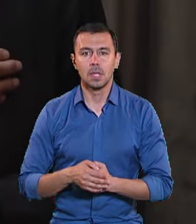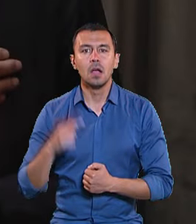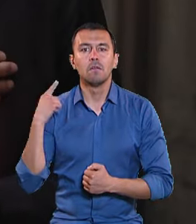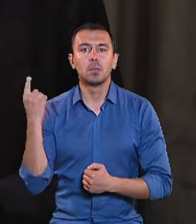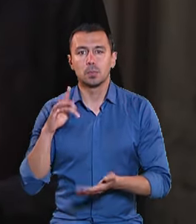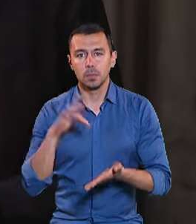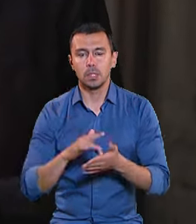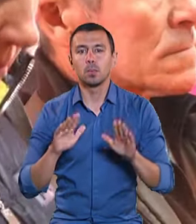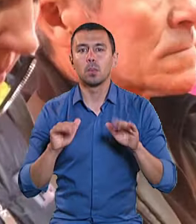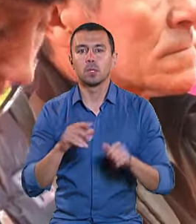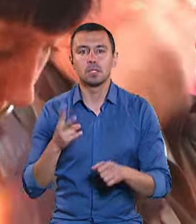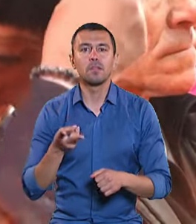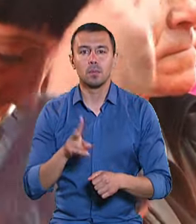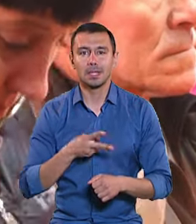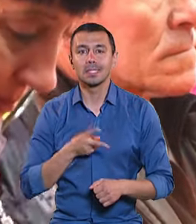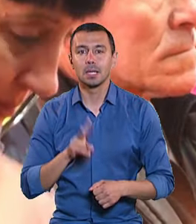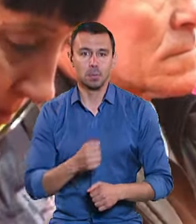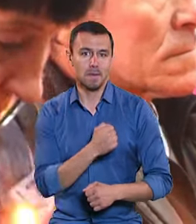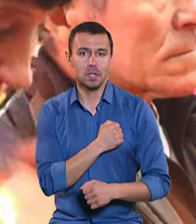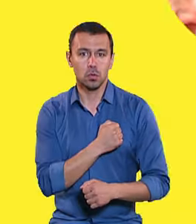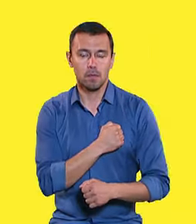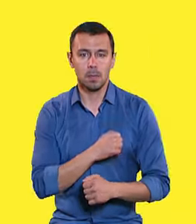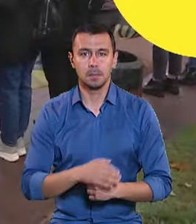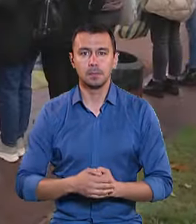В обласному центрі попрощались із двома загиблими військовими.